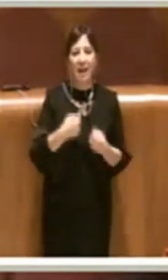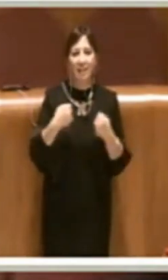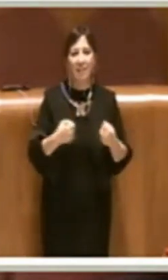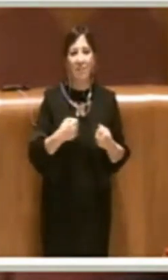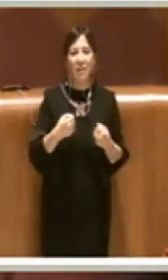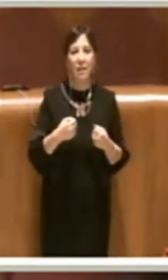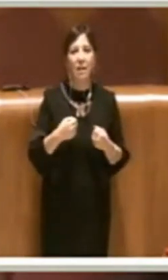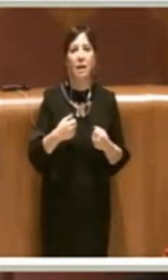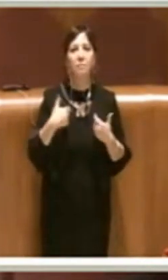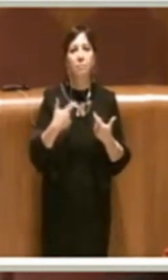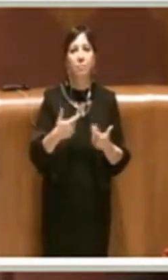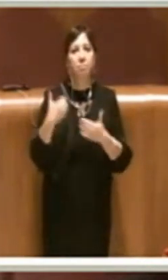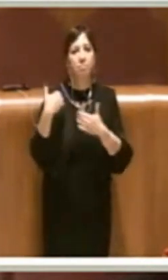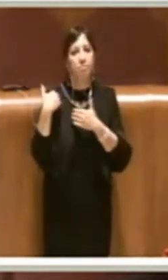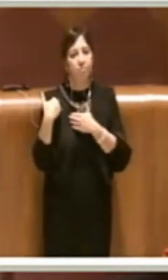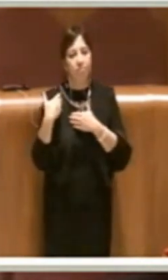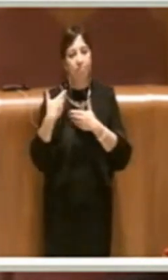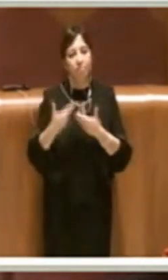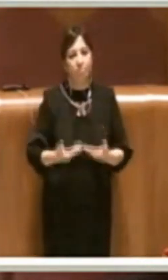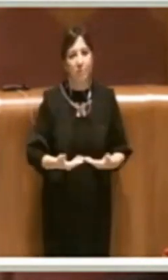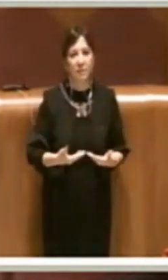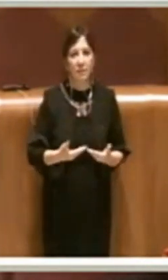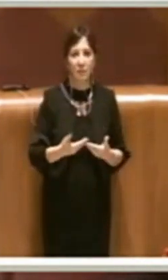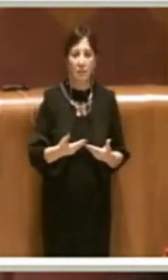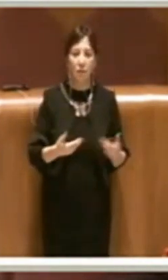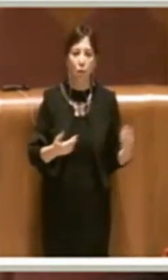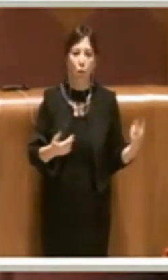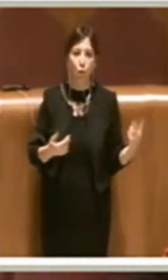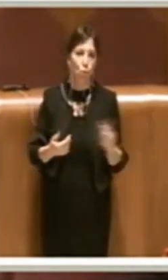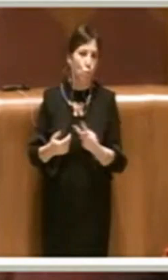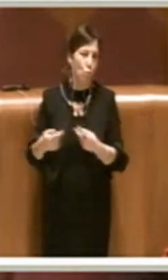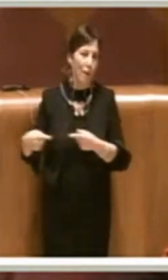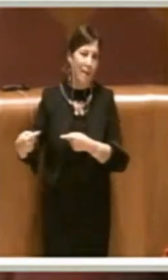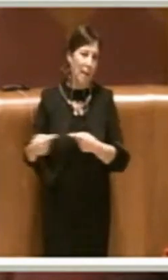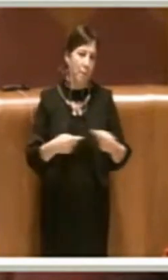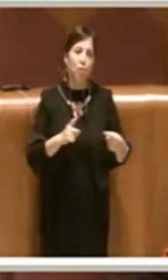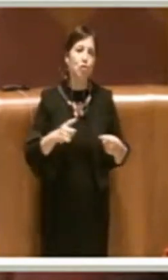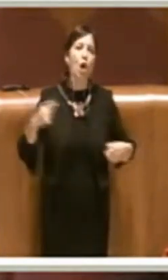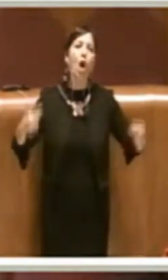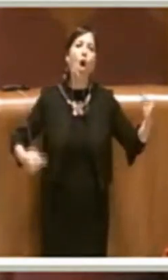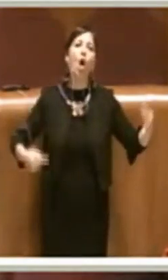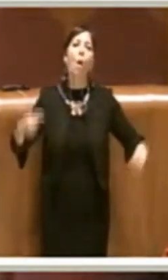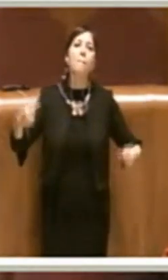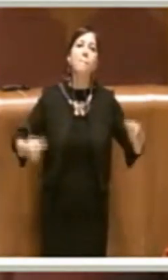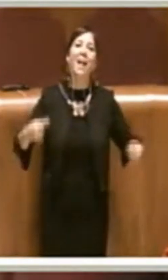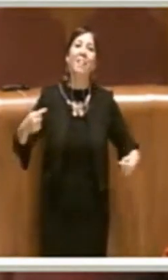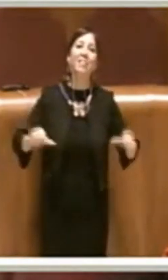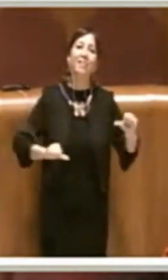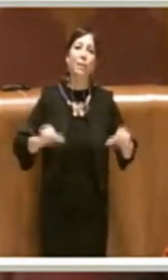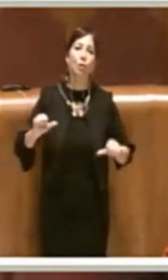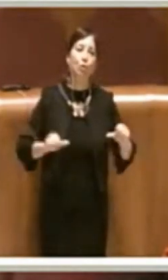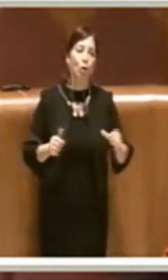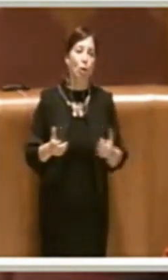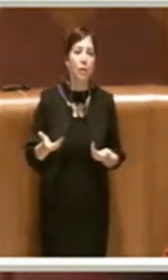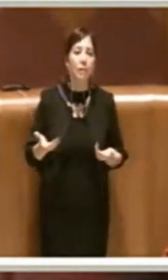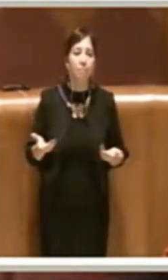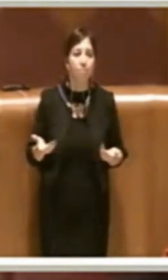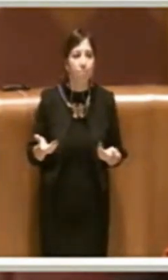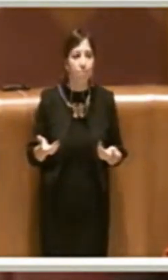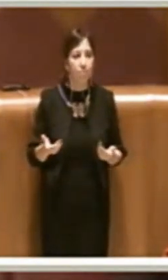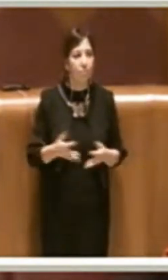soccombere sotto il peso di questi due, non vorremmo chiamarli nemici, diciamo, competitor